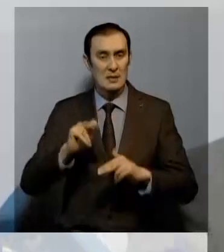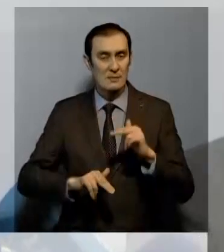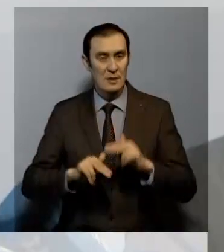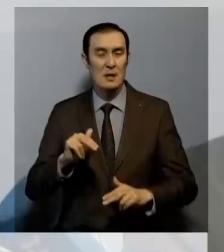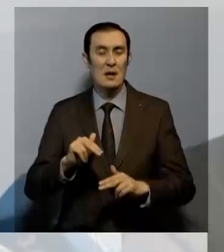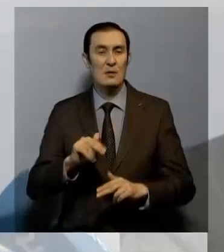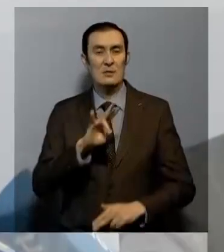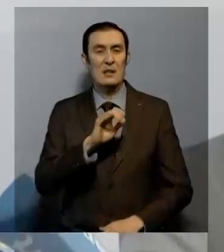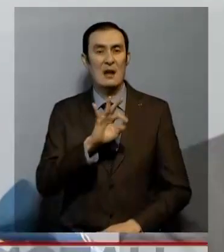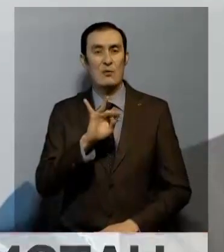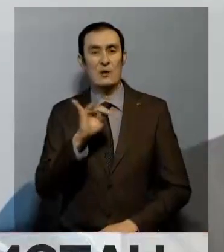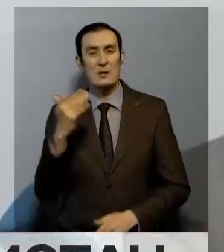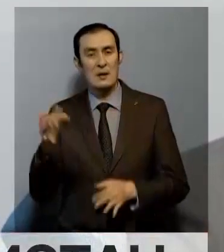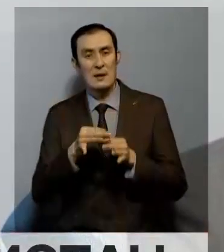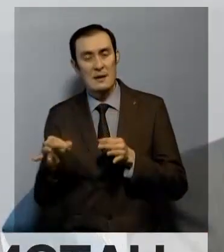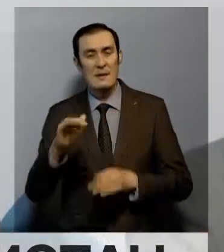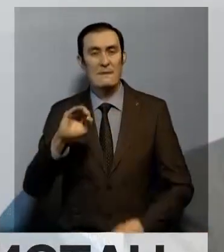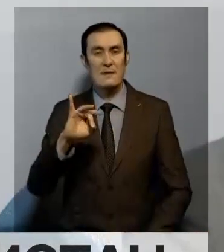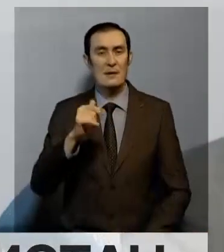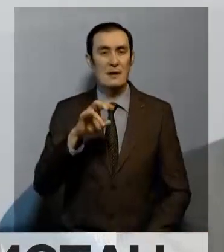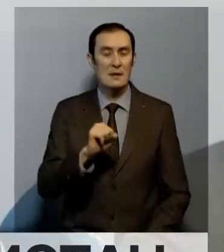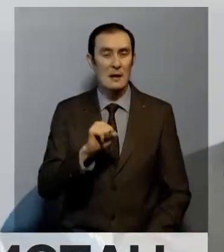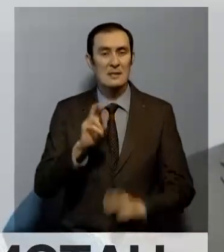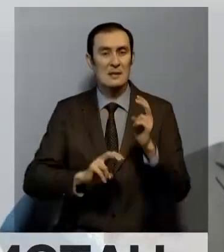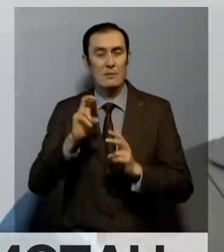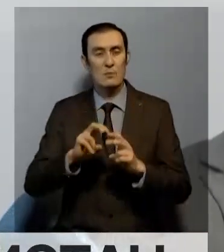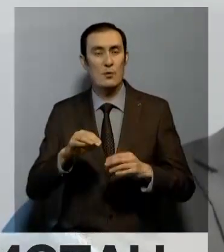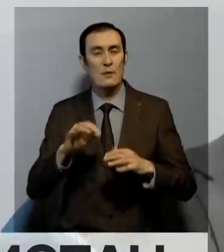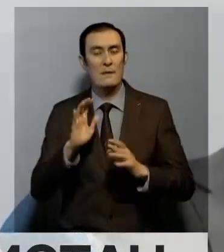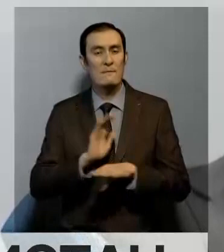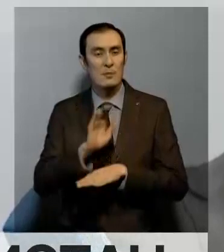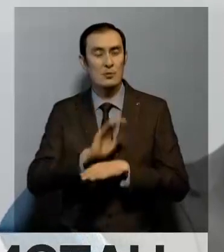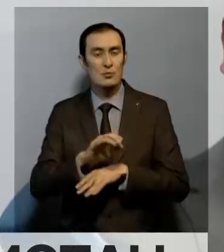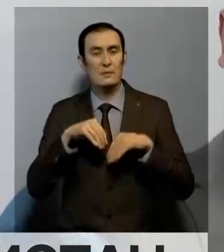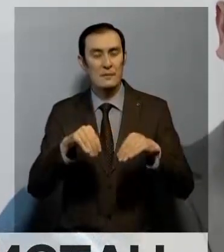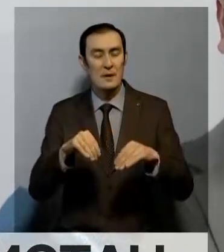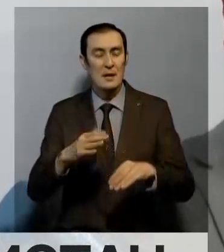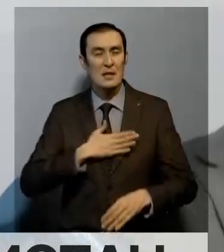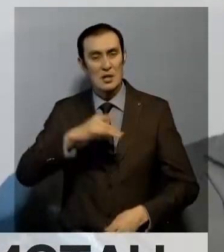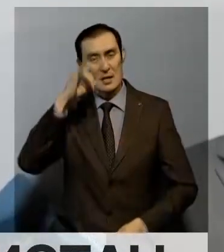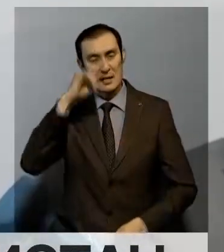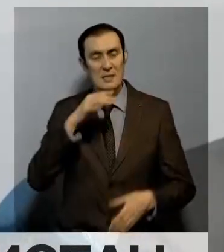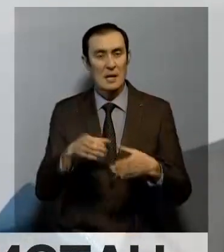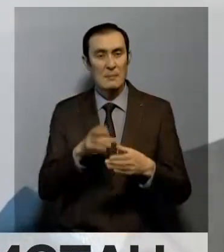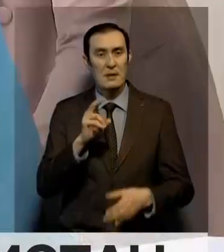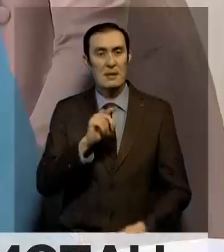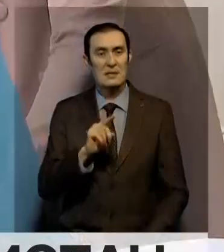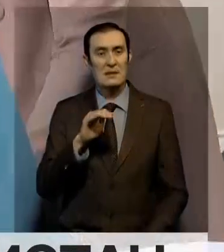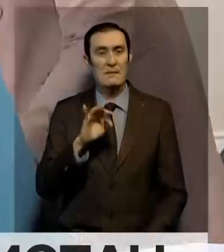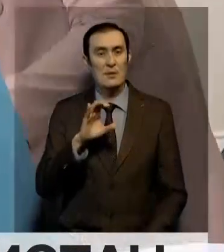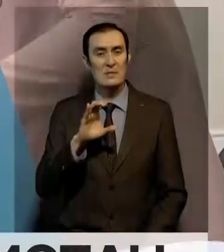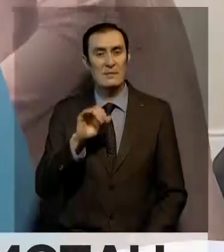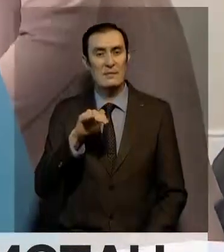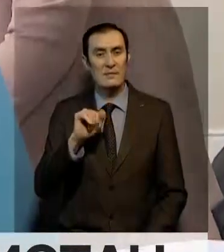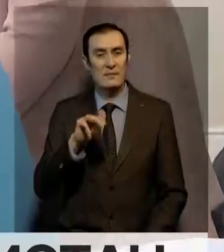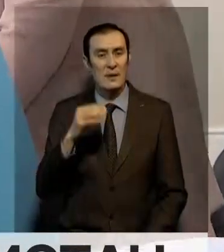в Новоифергане завода по производству удобрений. Там участвует Казфосфат с казахстанской стороны и с узбекистанской